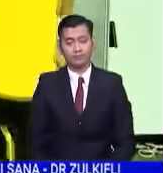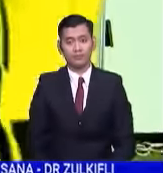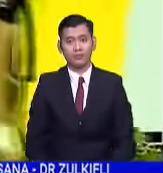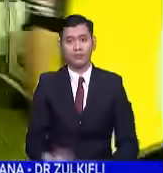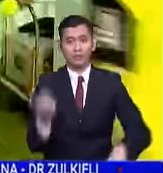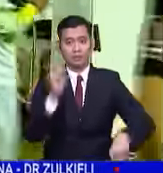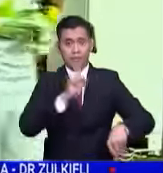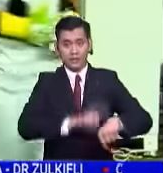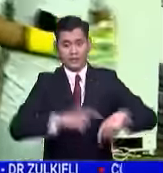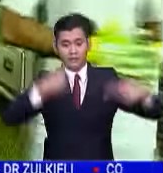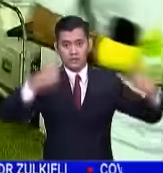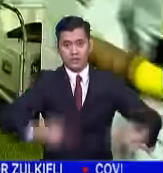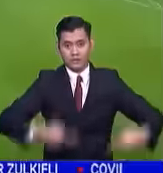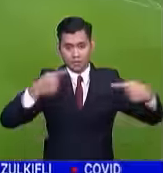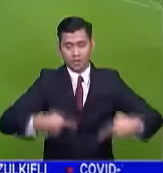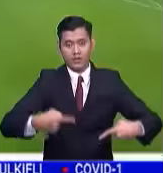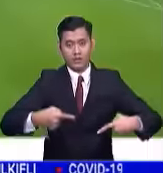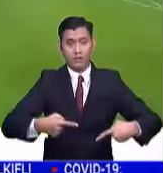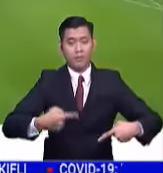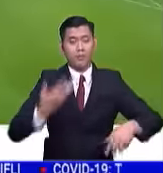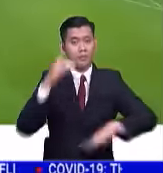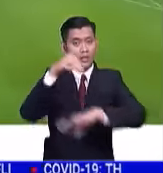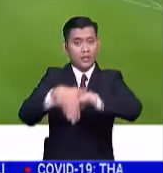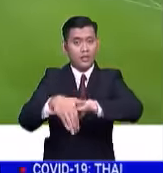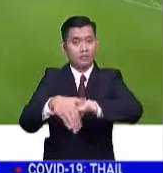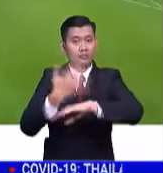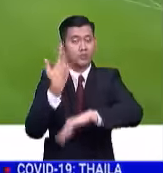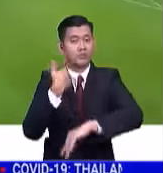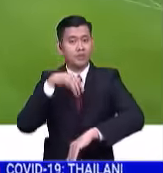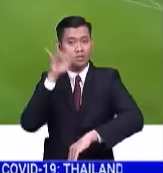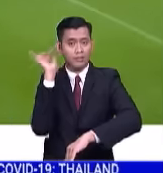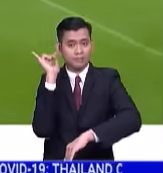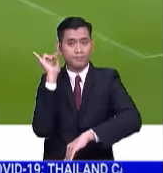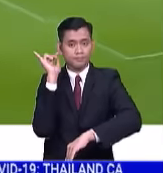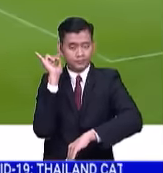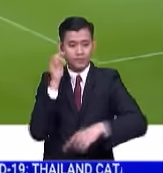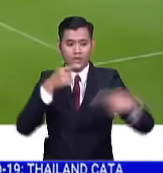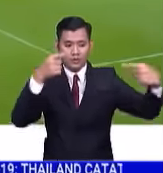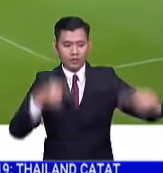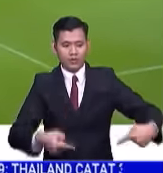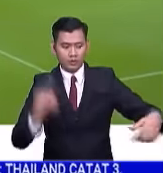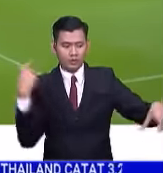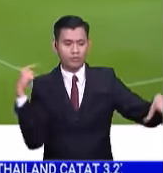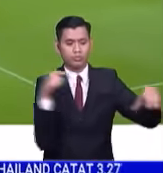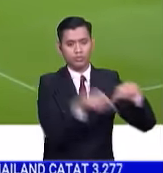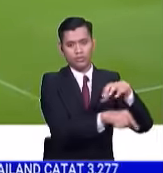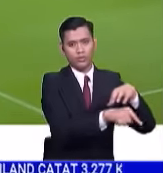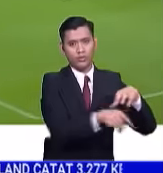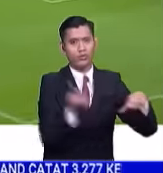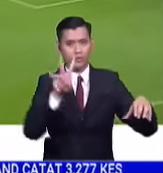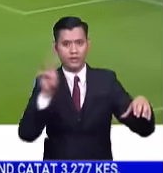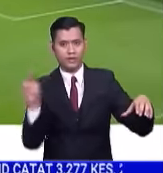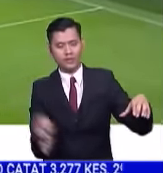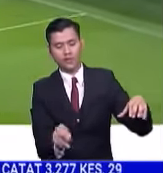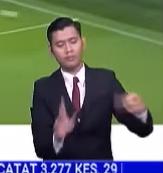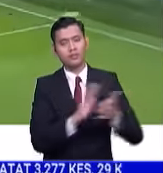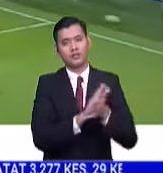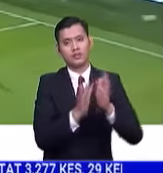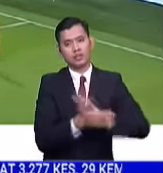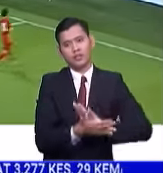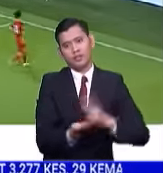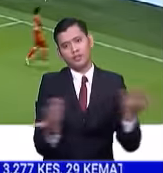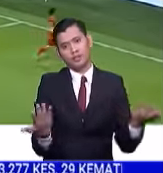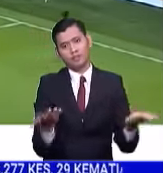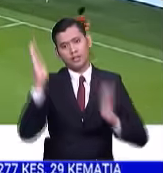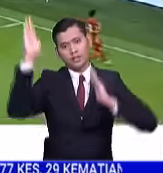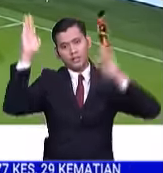Pada aksi di Stadium Al Maktoum itu, jaringan penalti Kung Ngok Hai pada minit ke-82 menjadi pemusnah harapan Malaysia untuk mencerahkan